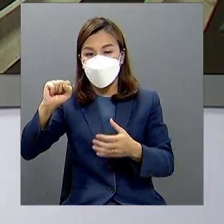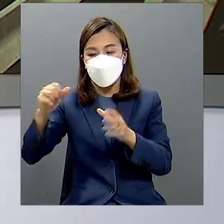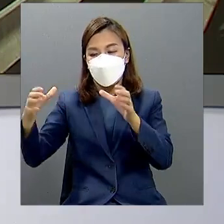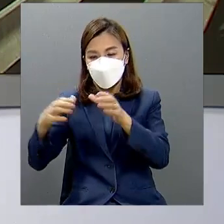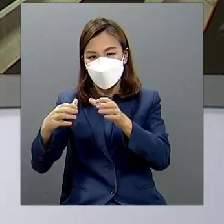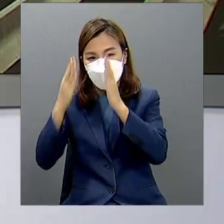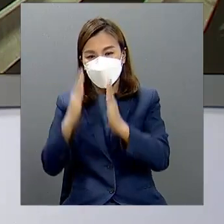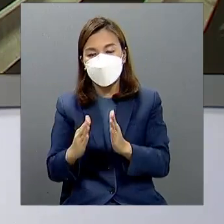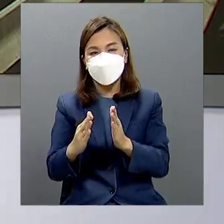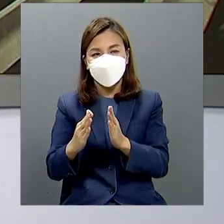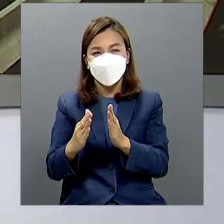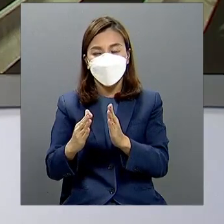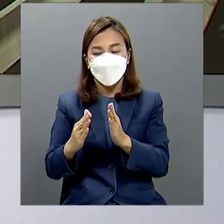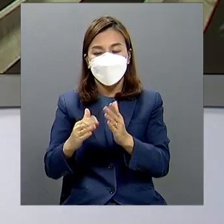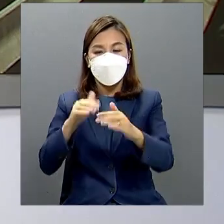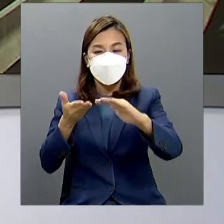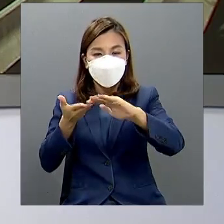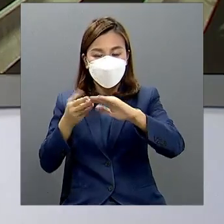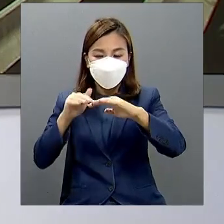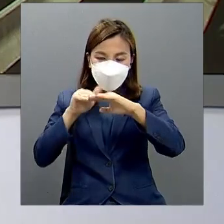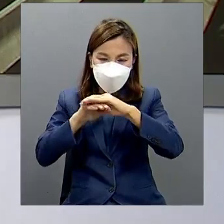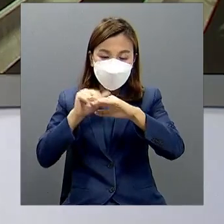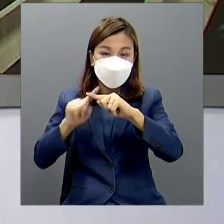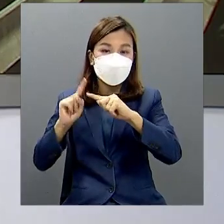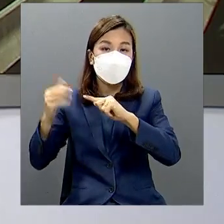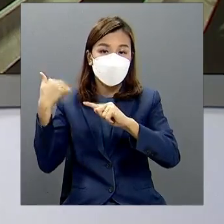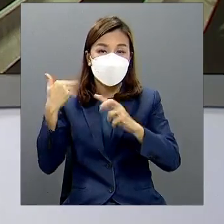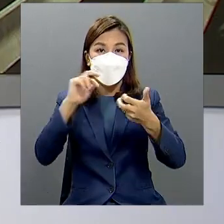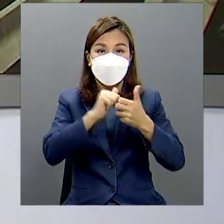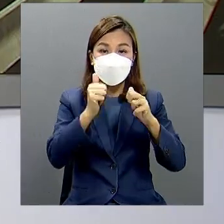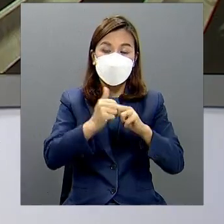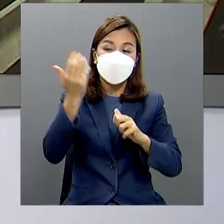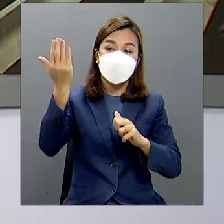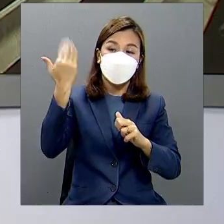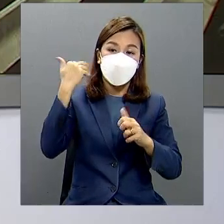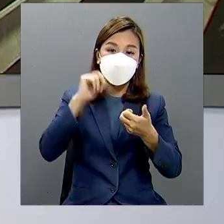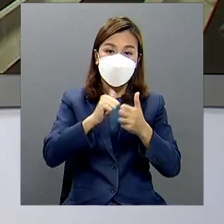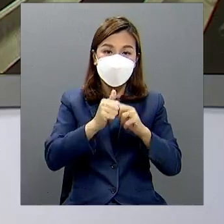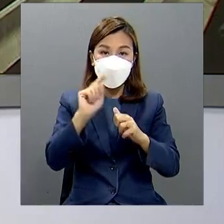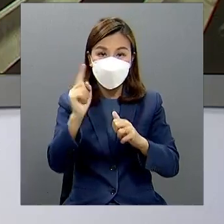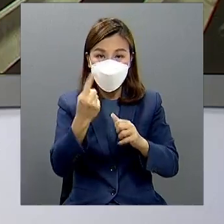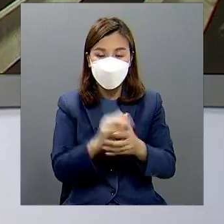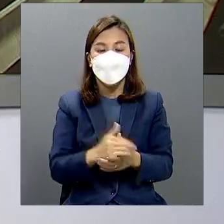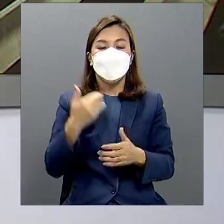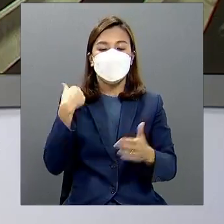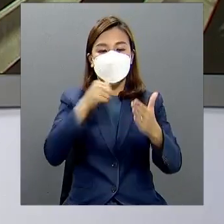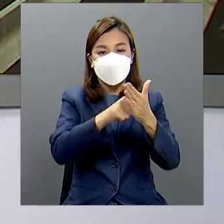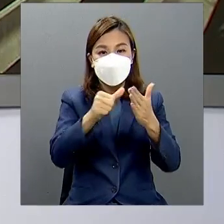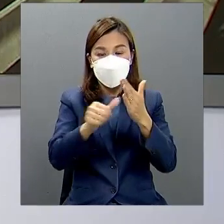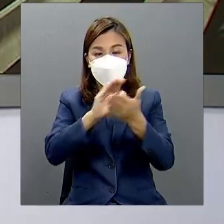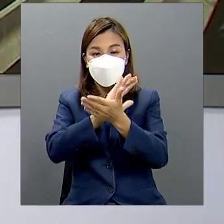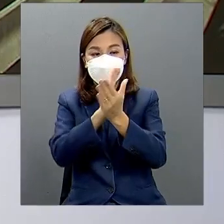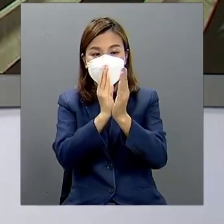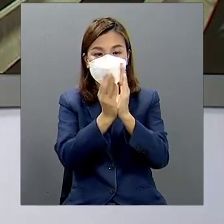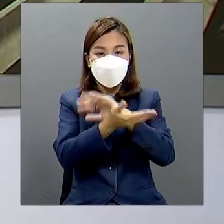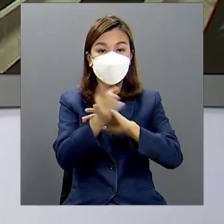านเมืองทั้งปัญหาเดิมปัญหาใหม่ที่รัฐบาลต้องรับมือกับการเปลี่ยนแปลงและแก้ไขกันอยู่ตลอดเวลาแล้วเวลานี้สถ